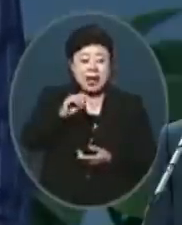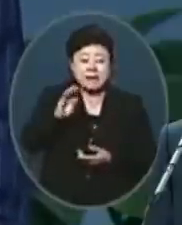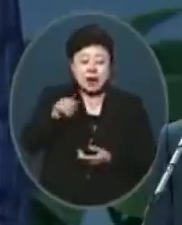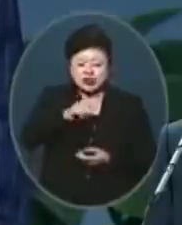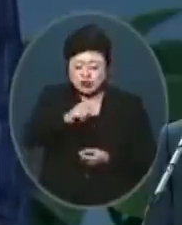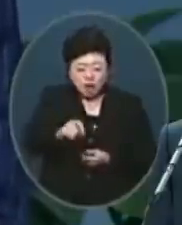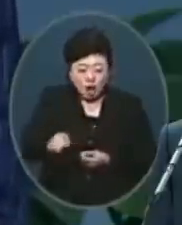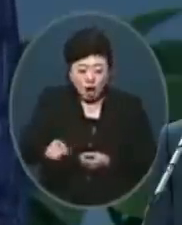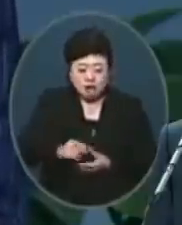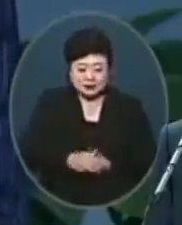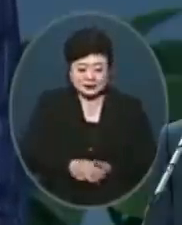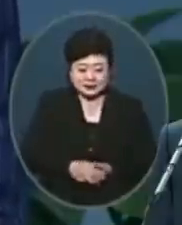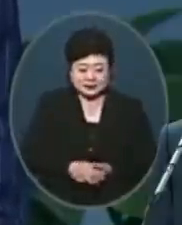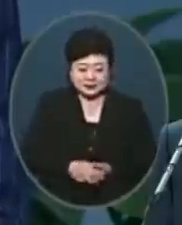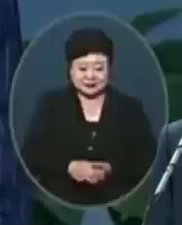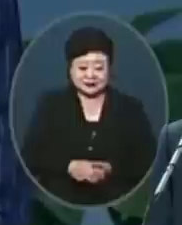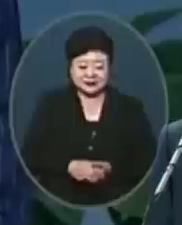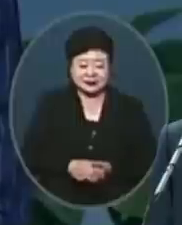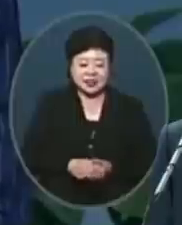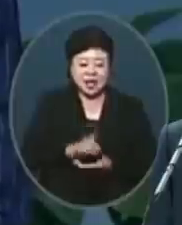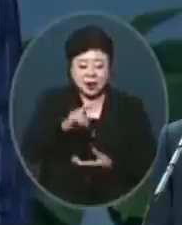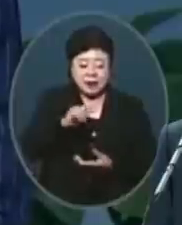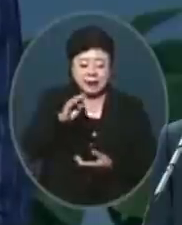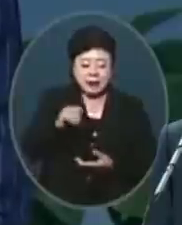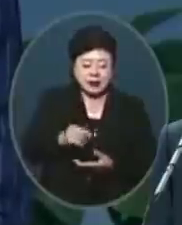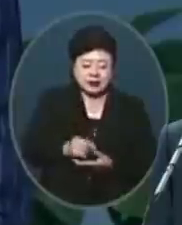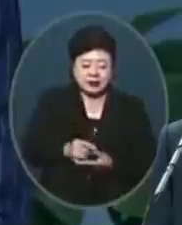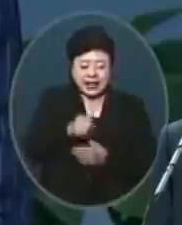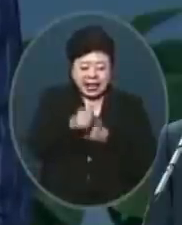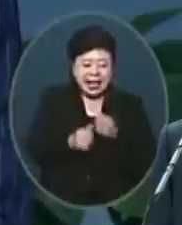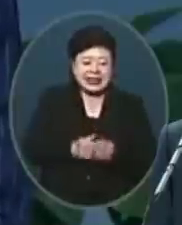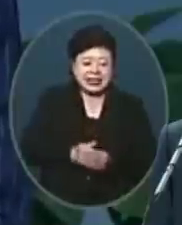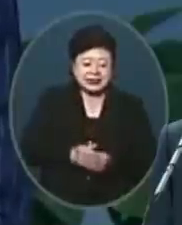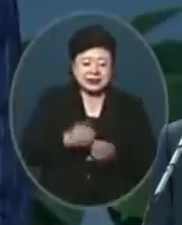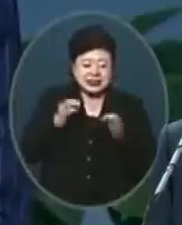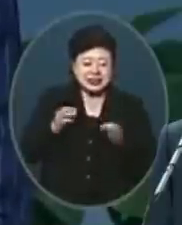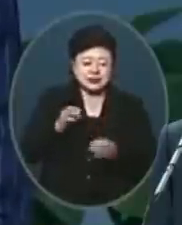지으십시오. 만 번을 하나님은 김금순